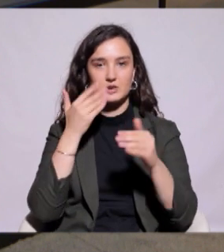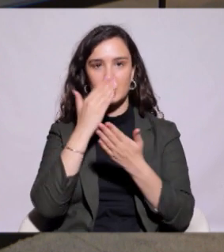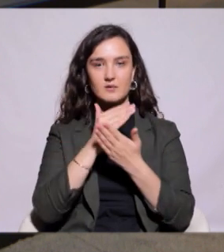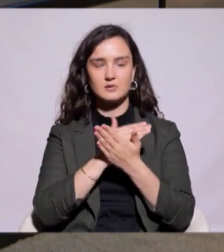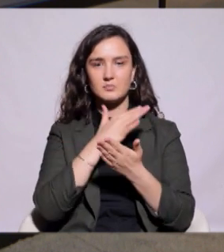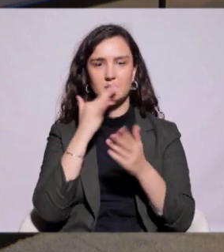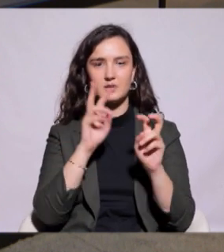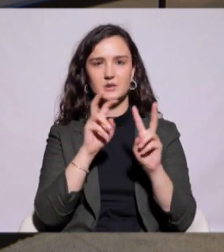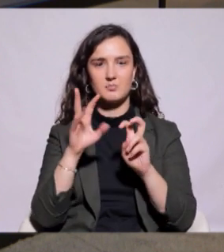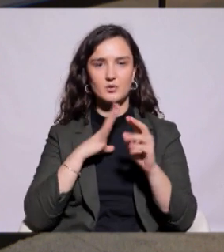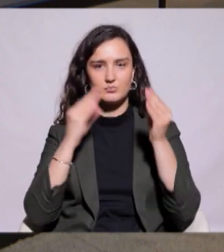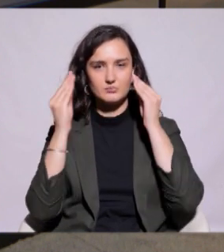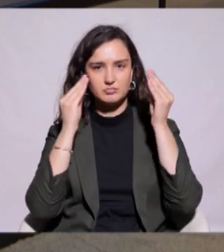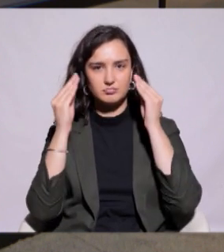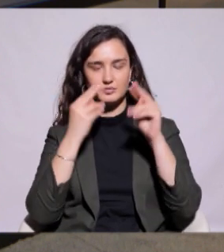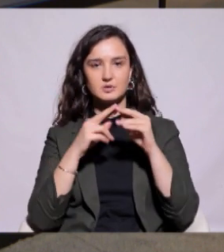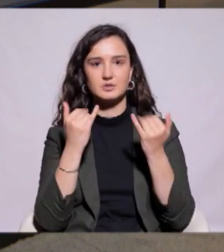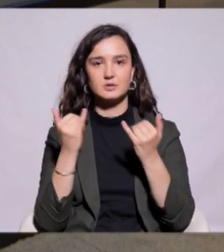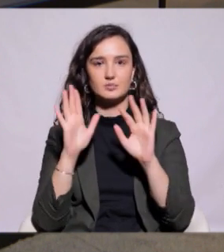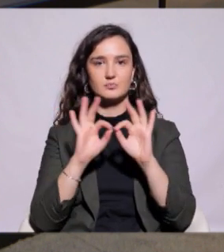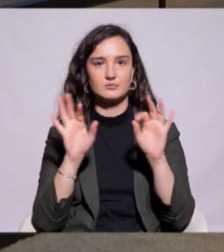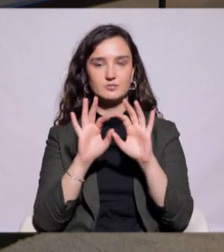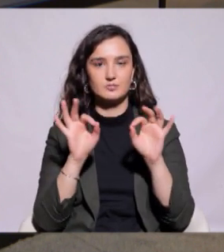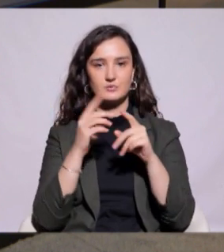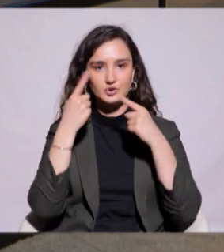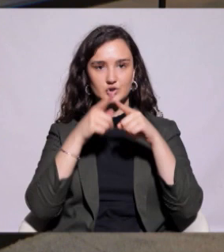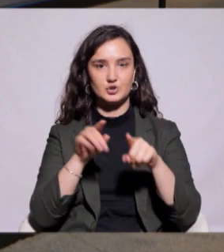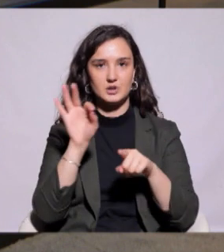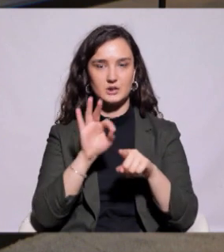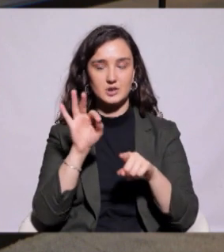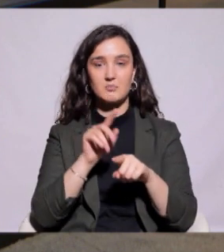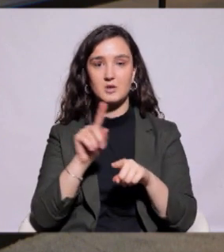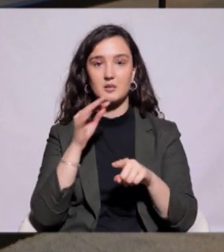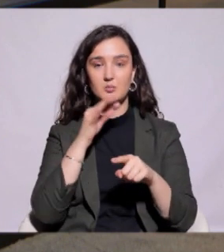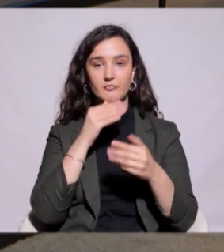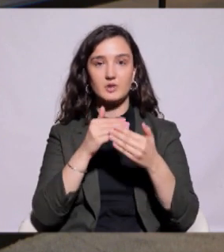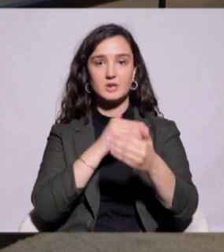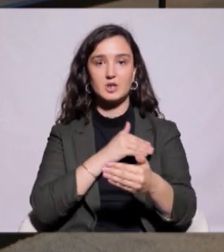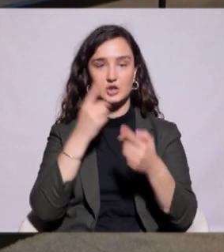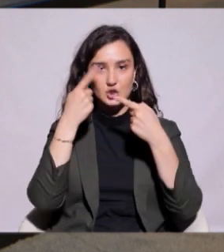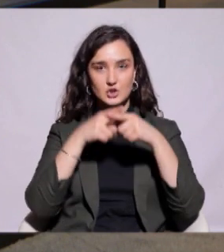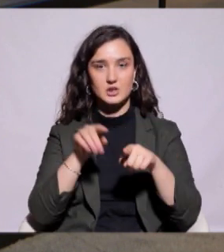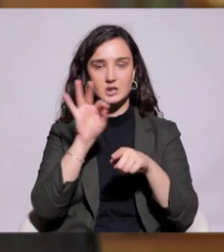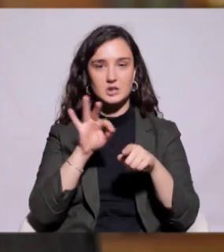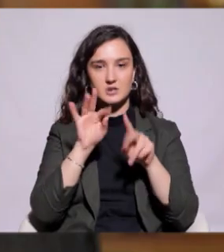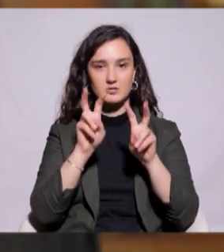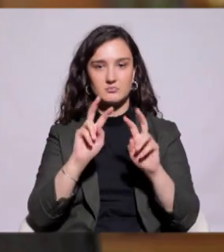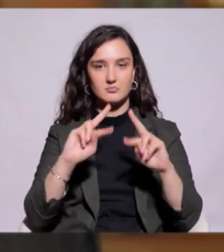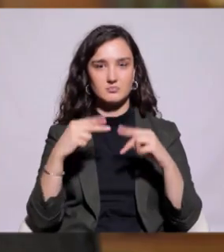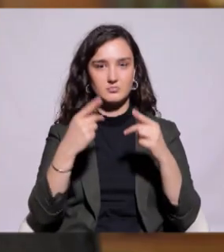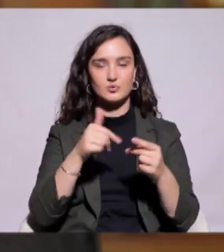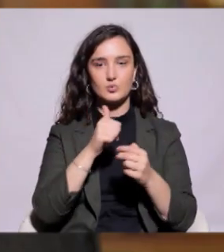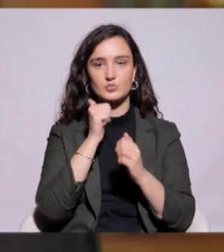გაკვეთილებზე ბევრი თემა მიმოვიხილეთ. დღეს კი ვისაუბრებთ ინჟინერიაზე. თუმცა ვიდრე უშუალოდ ინჟინერიაზე გადავიდოდეთ,